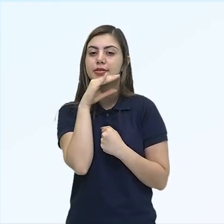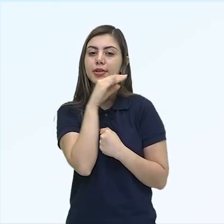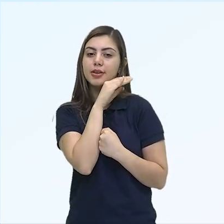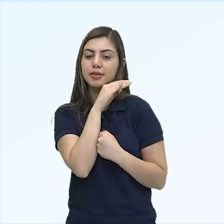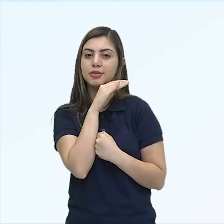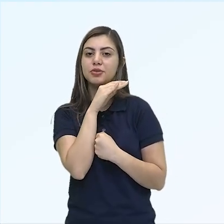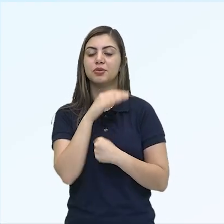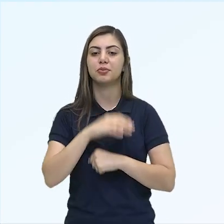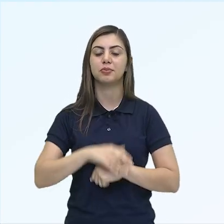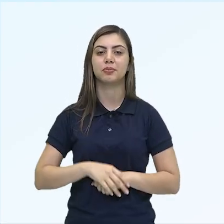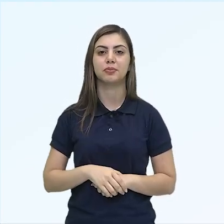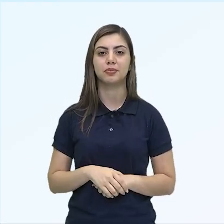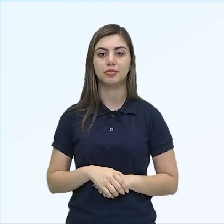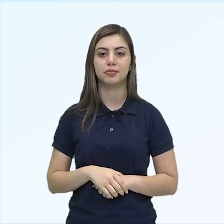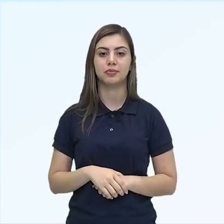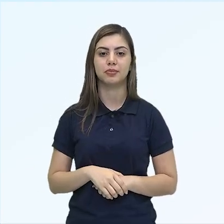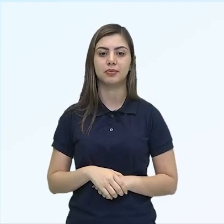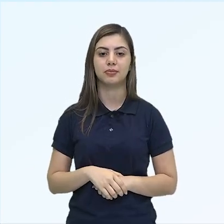Coat, casaco.